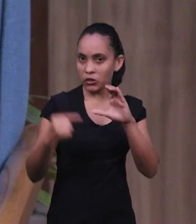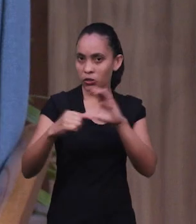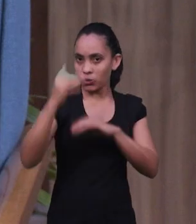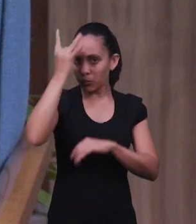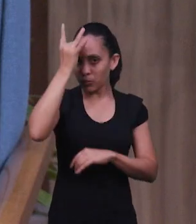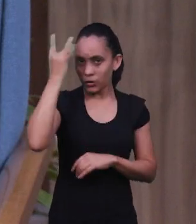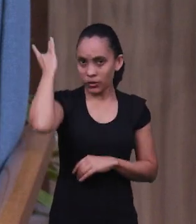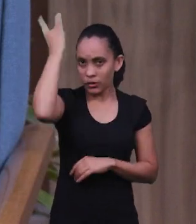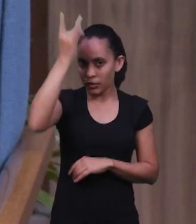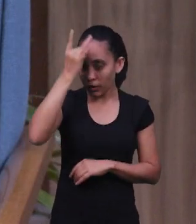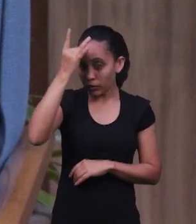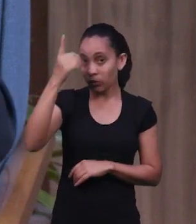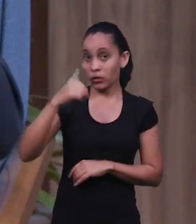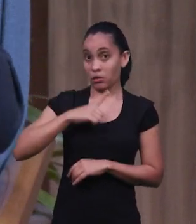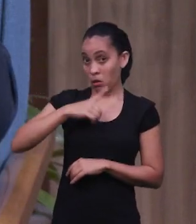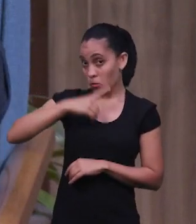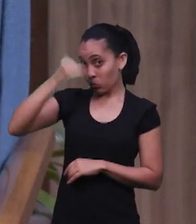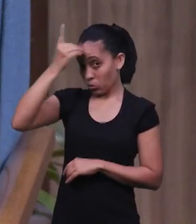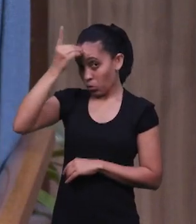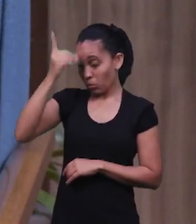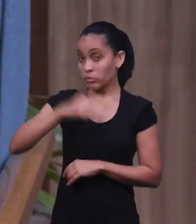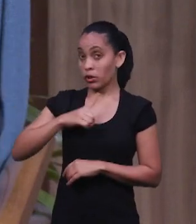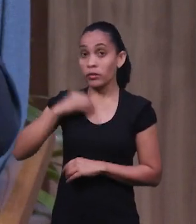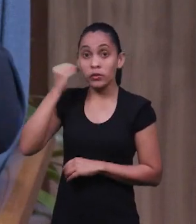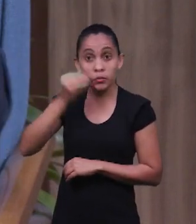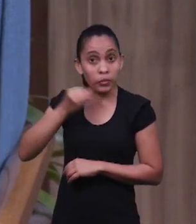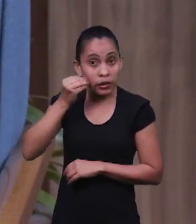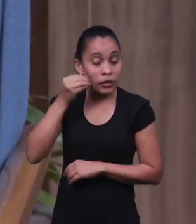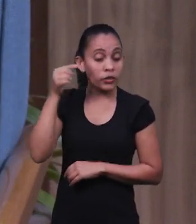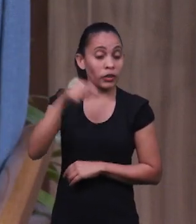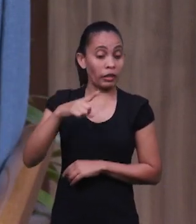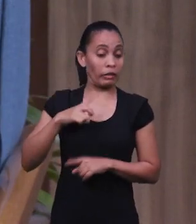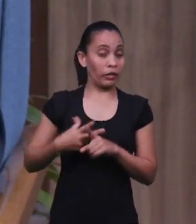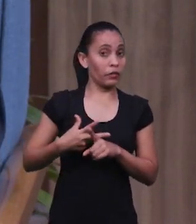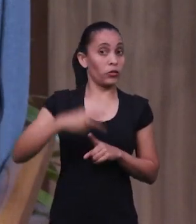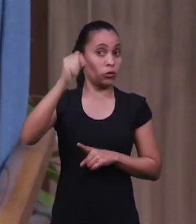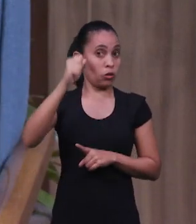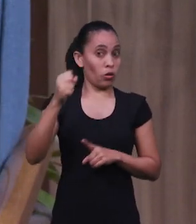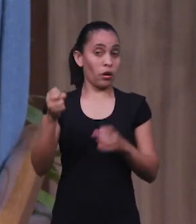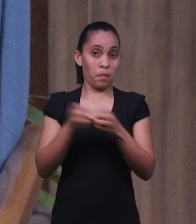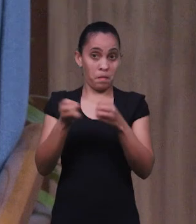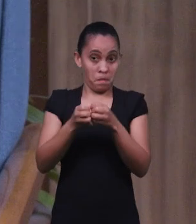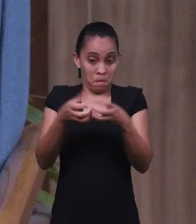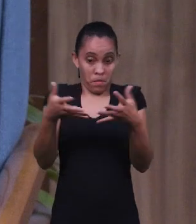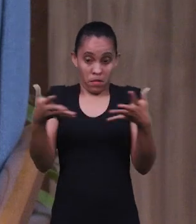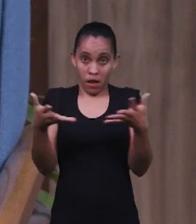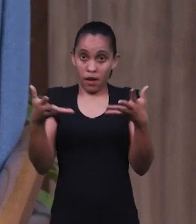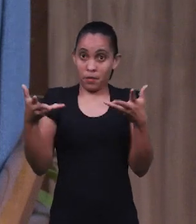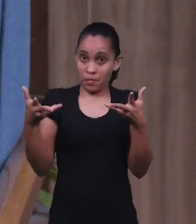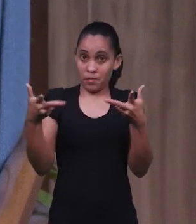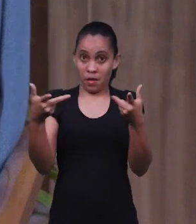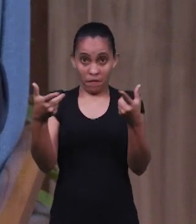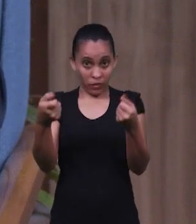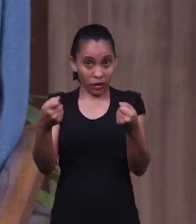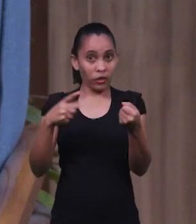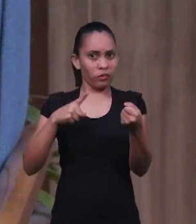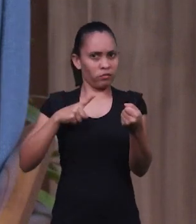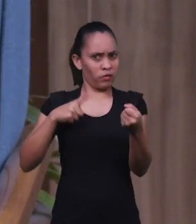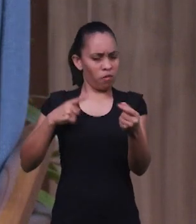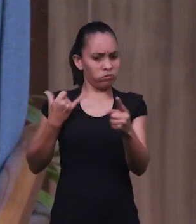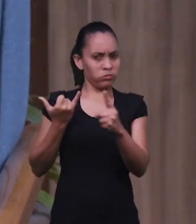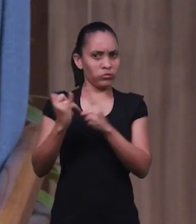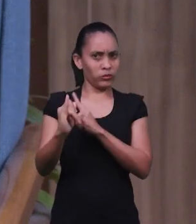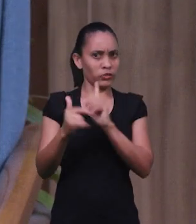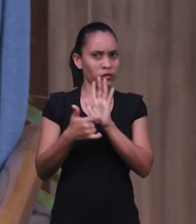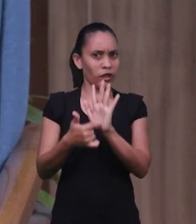dons spirituels, l'expérience avec le Seigneur, des victoires, des merveilles, opérations des merveilles, elle a les signes, elle